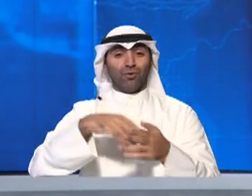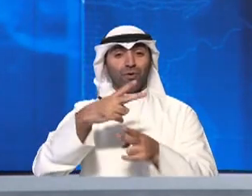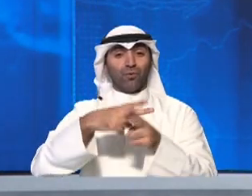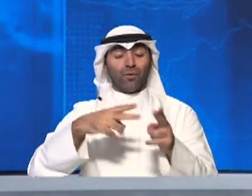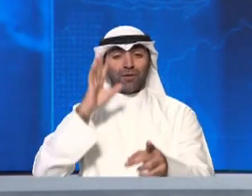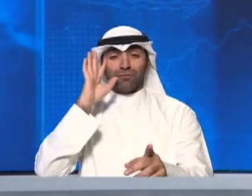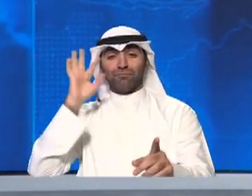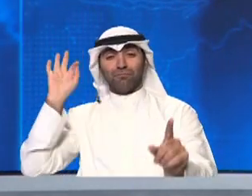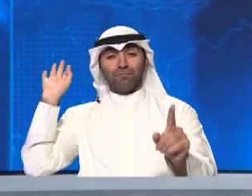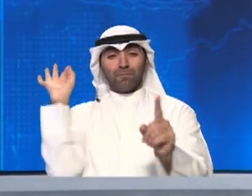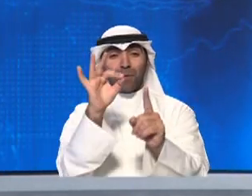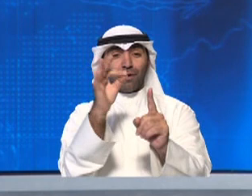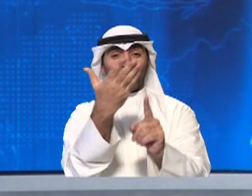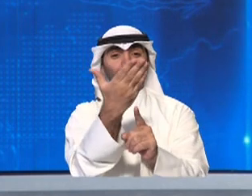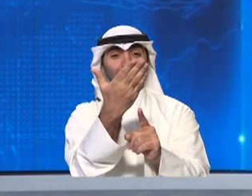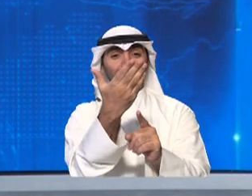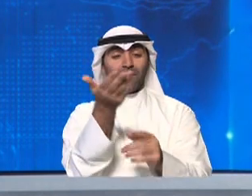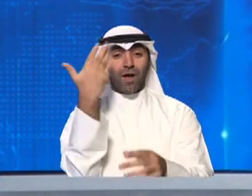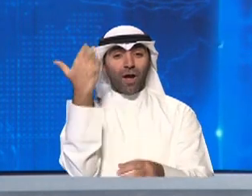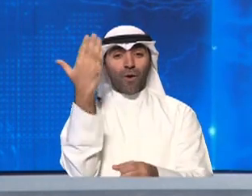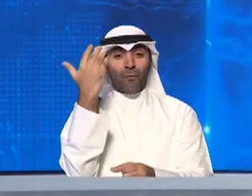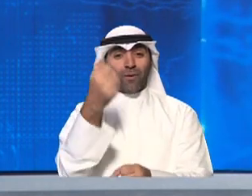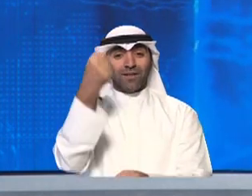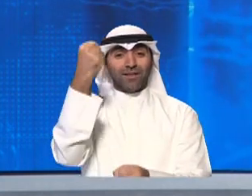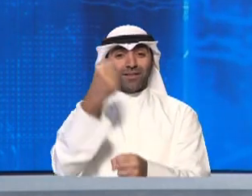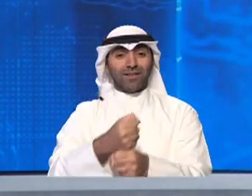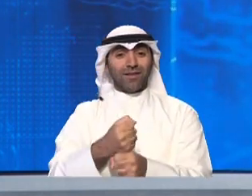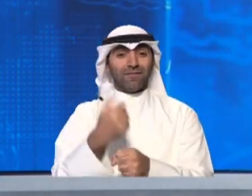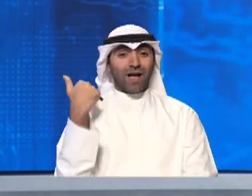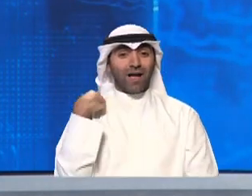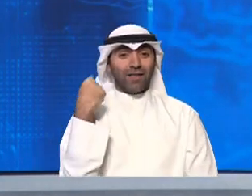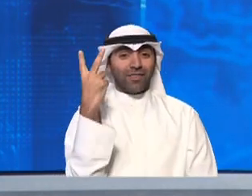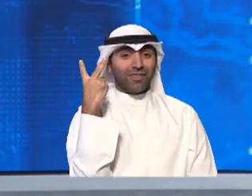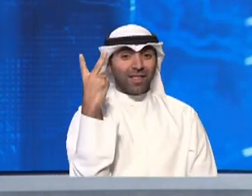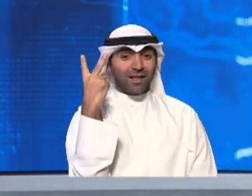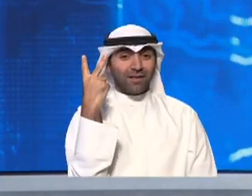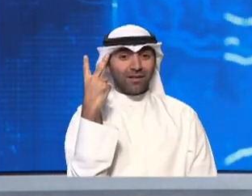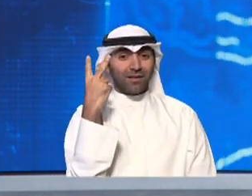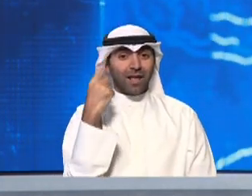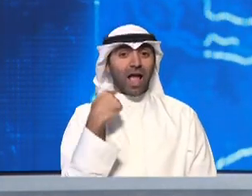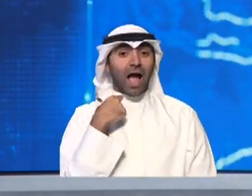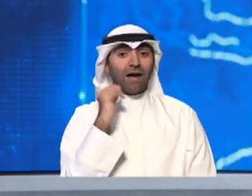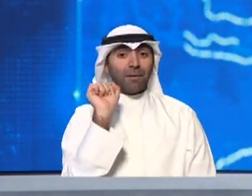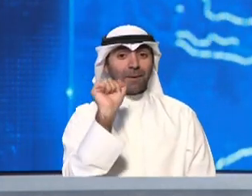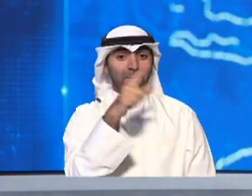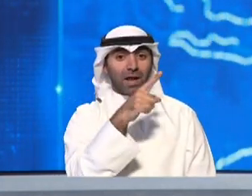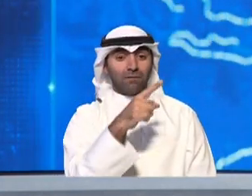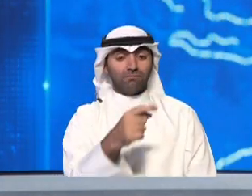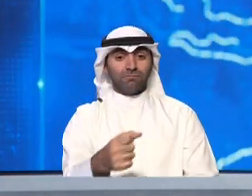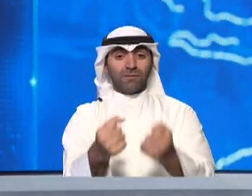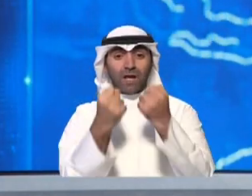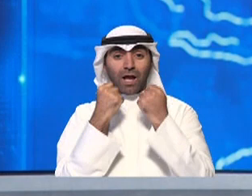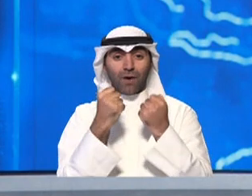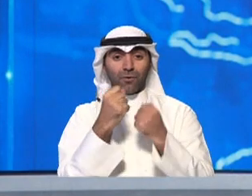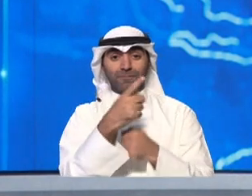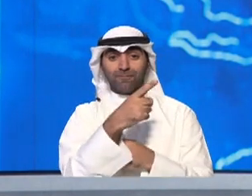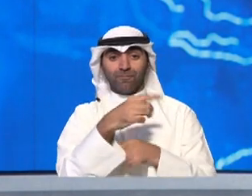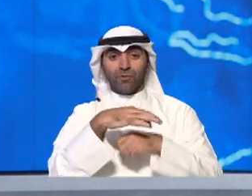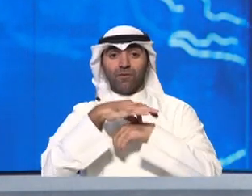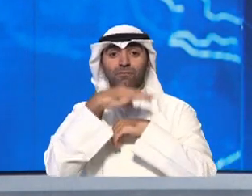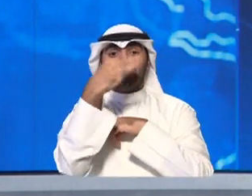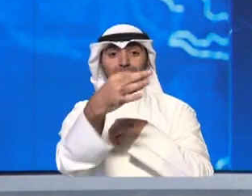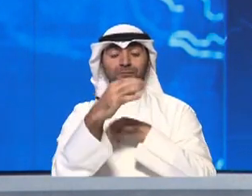19 يقدمها لنا أحد رموز الكرة الكويتية اللاعب أسامة حسين. فبعد إصابة المرض ها